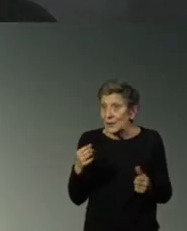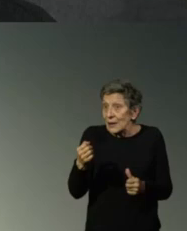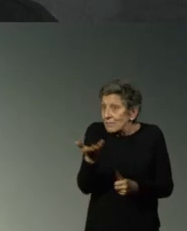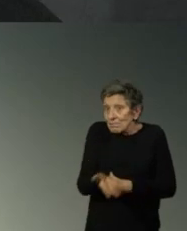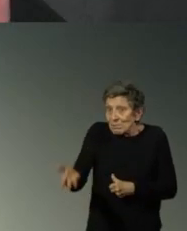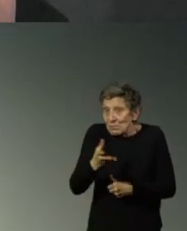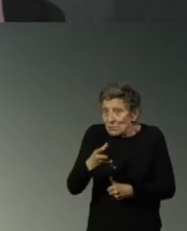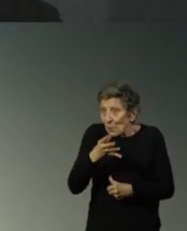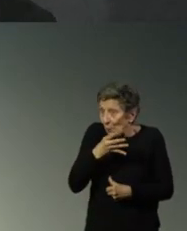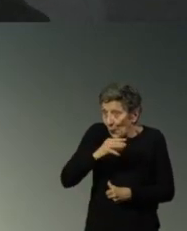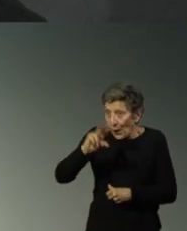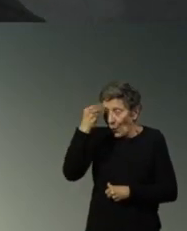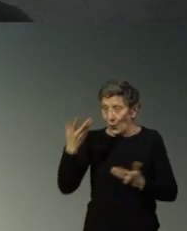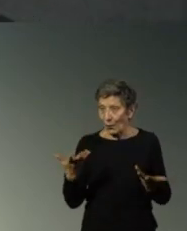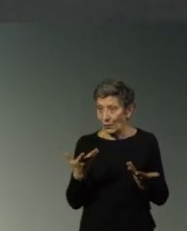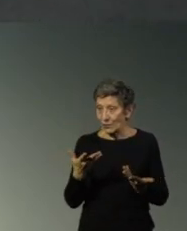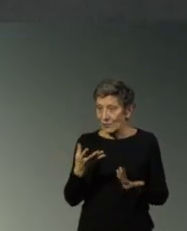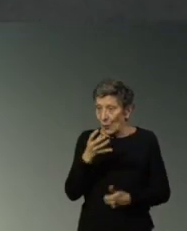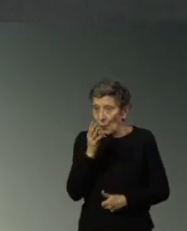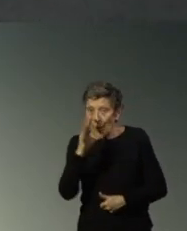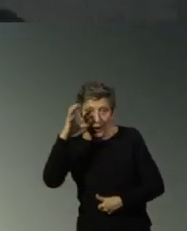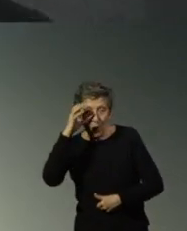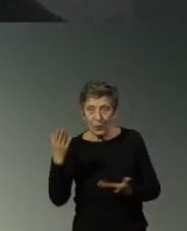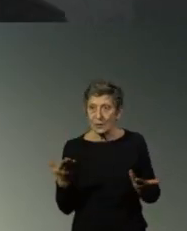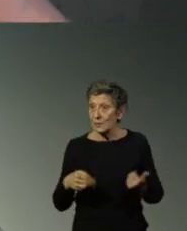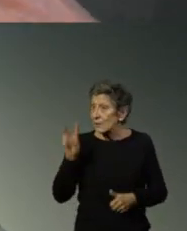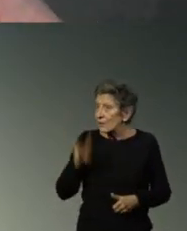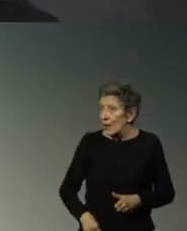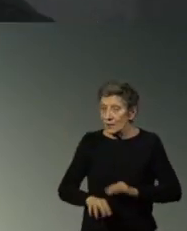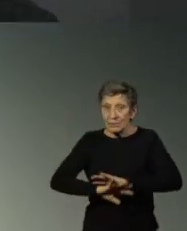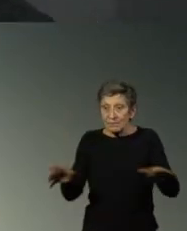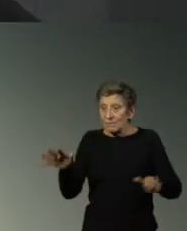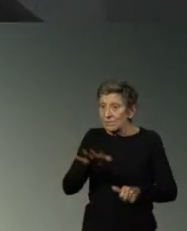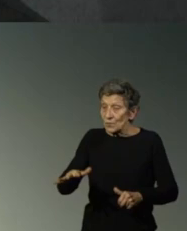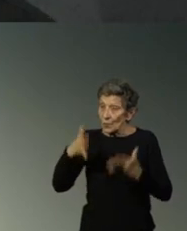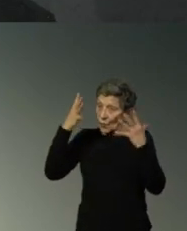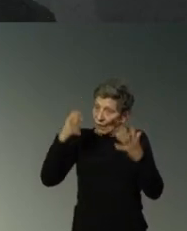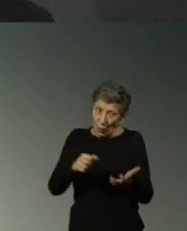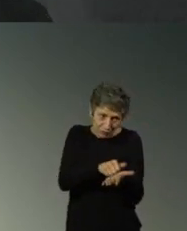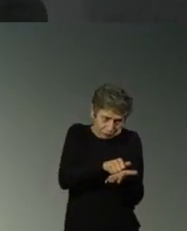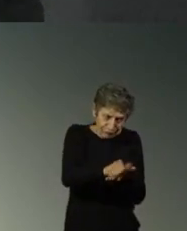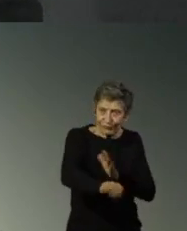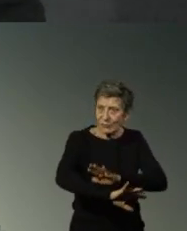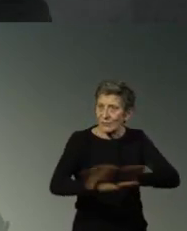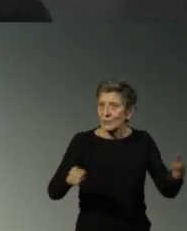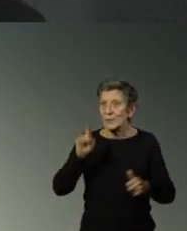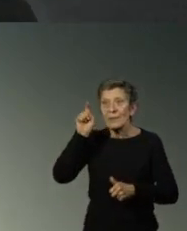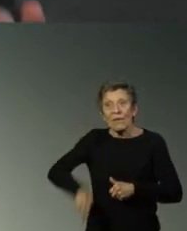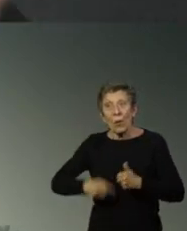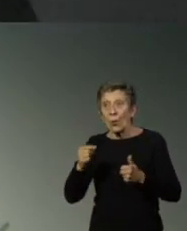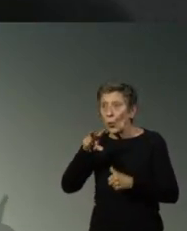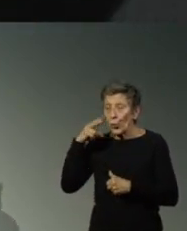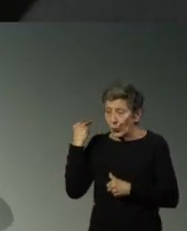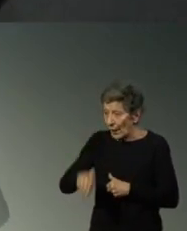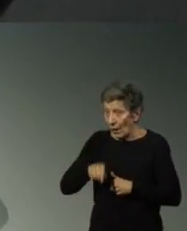en fait, il y a vraiment cette volonté d'écrasement qui est incroyable. C'est-à-dire, il faut que l'être humain exploite absolument tout jusqu'à